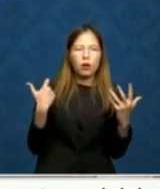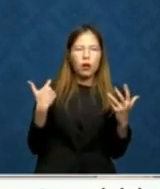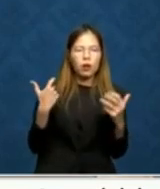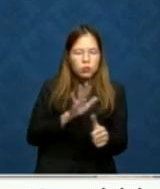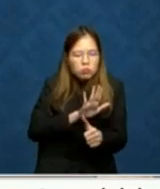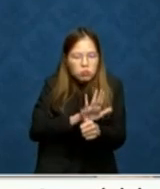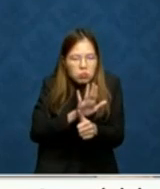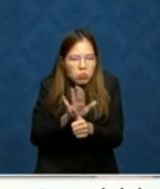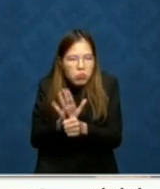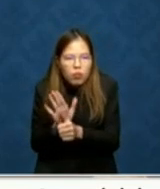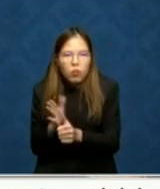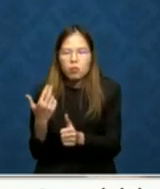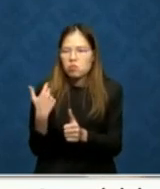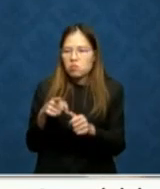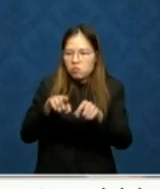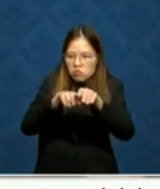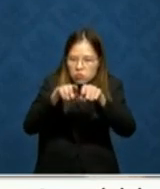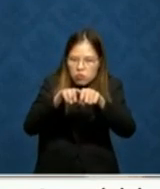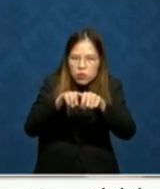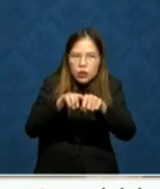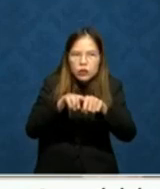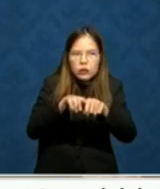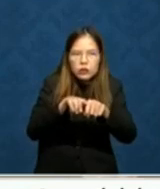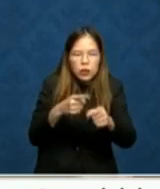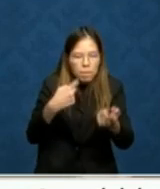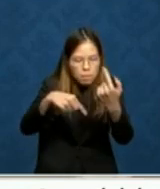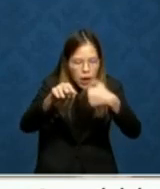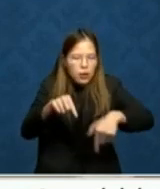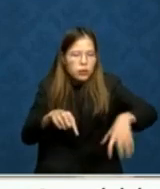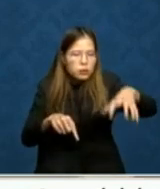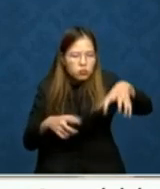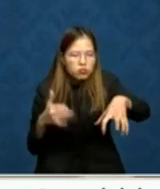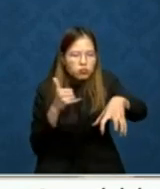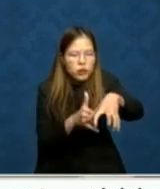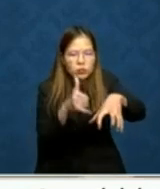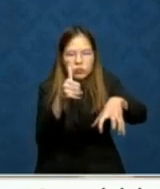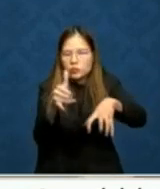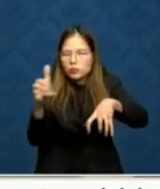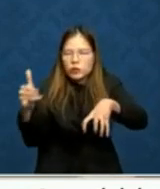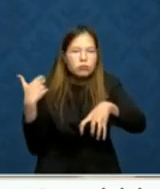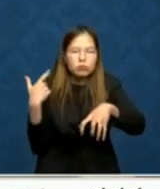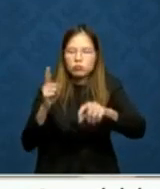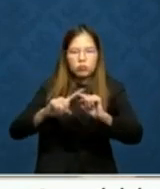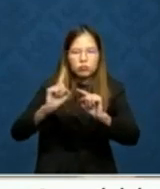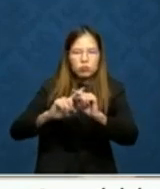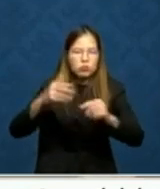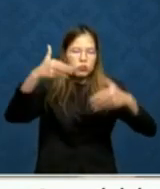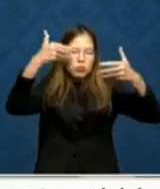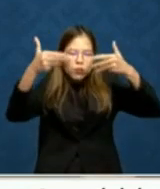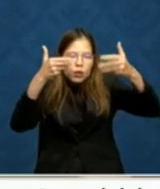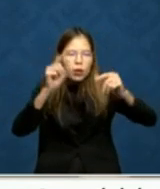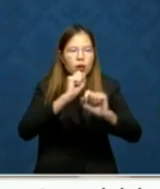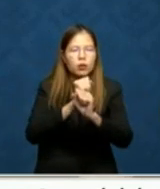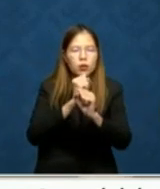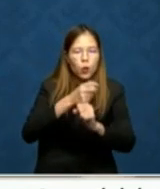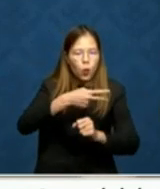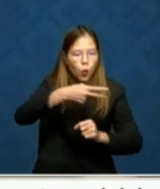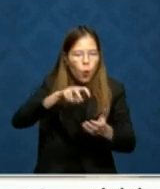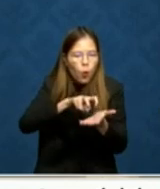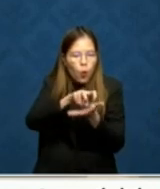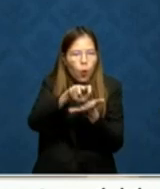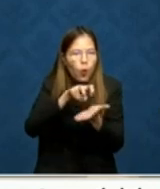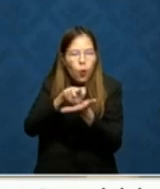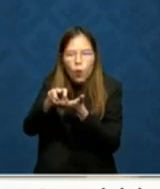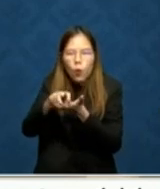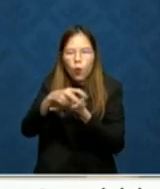ดรอยตามนะคะอาจรวมถึงการติดตามเหยื่อไปยังสถานที่ต่างๆการเฝ้าดูหรือสอดส่องกิจกรรมของเหยื่อการส่งข้อความหรือโทรศัพท์ที่ไม่